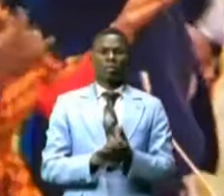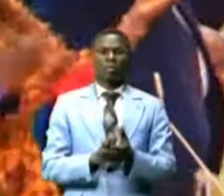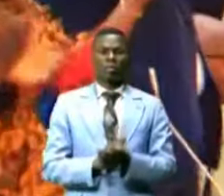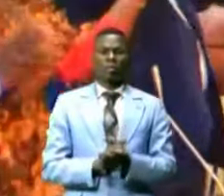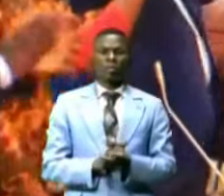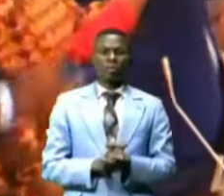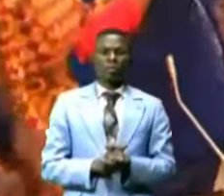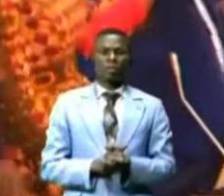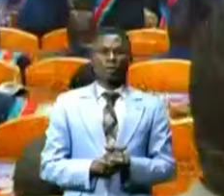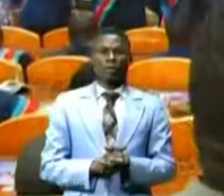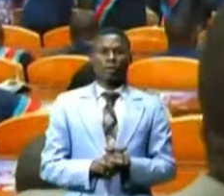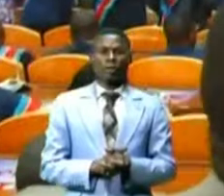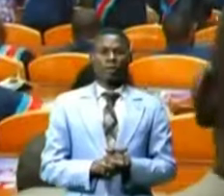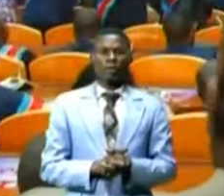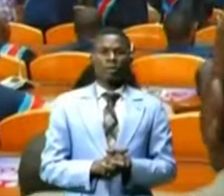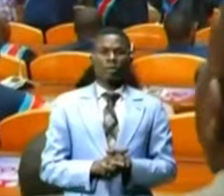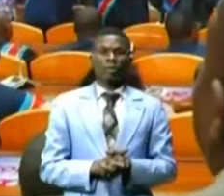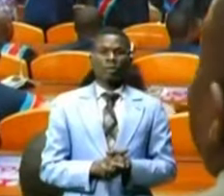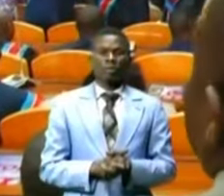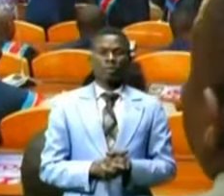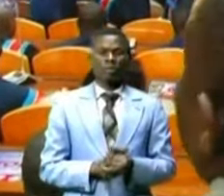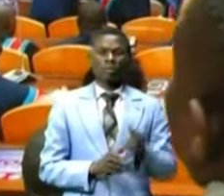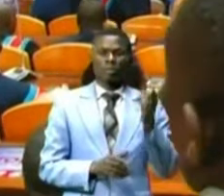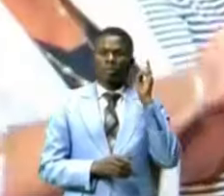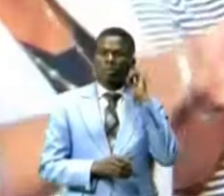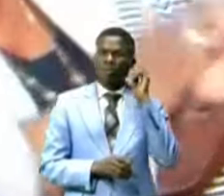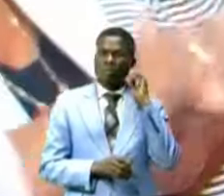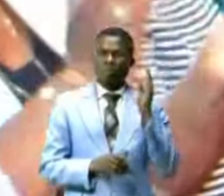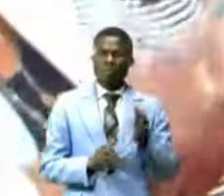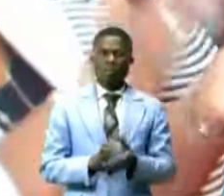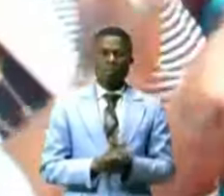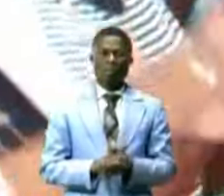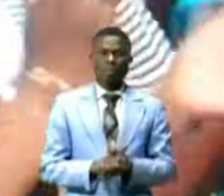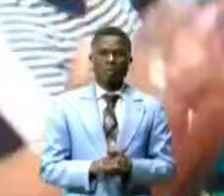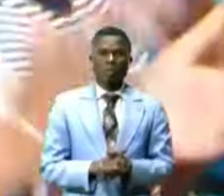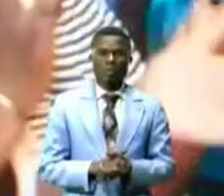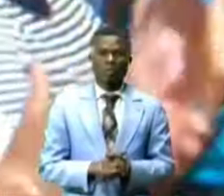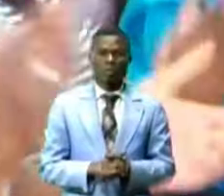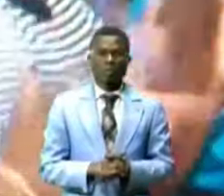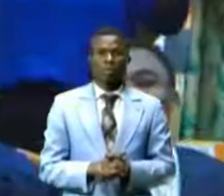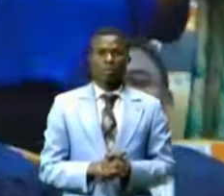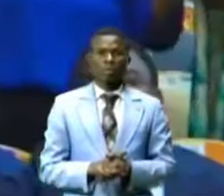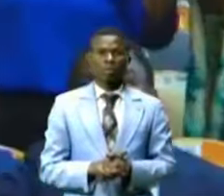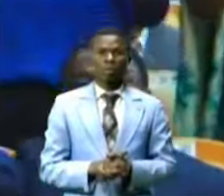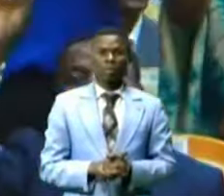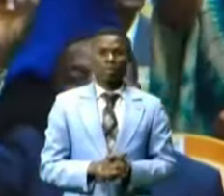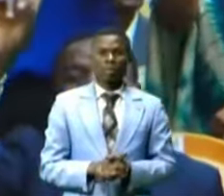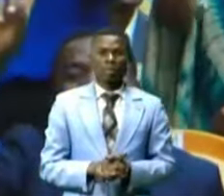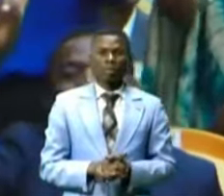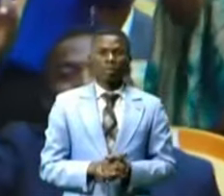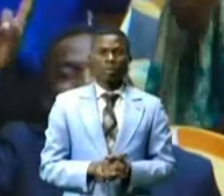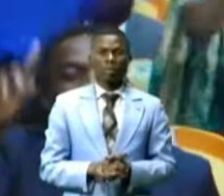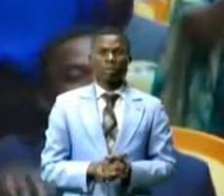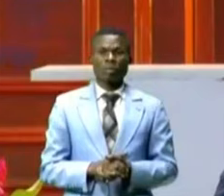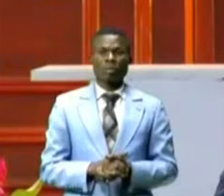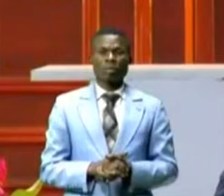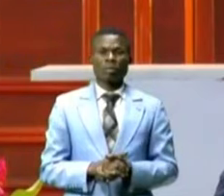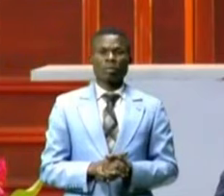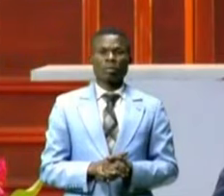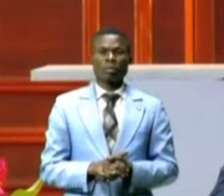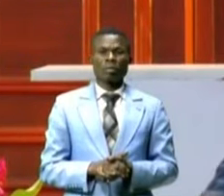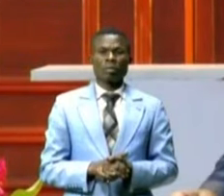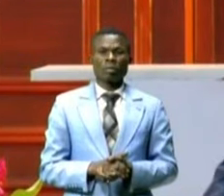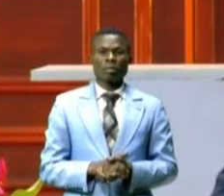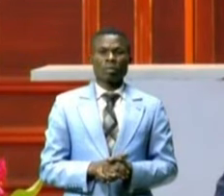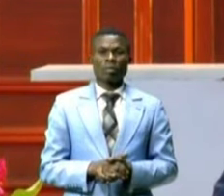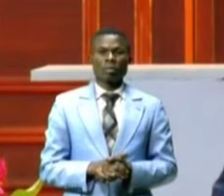Un dernier paragraphe presque inaudible sous les salves d'applaudissements de l'assistance qui s'est identifié au contenu